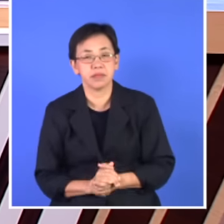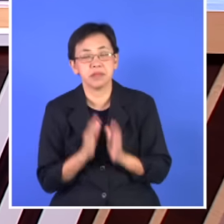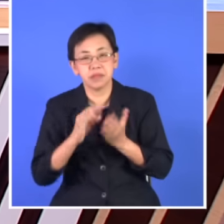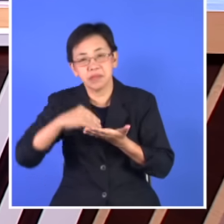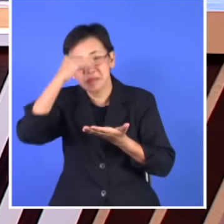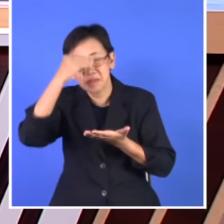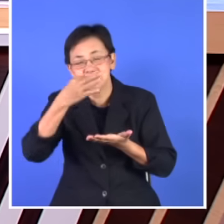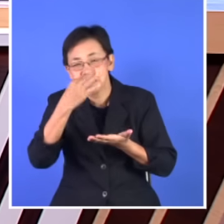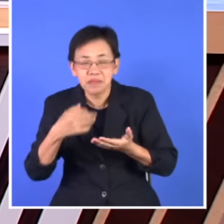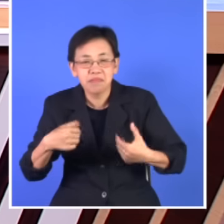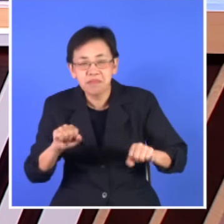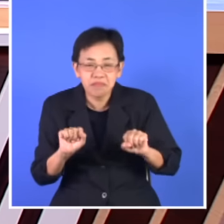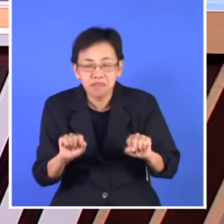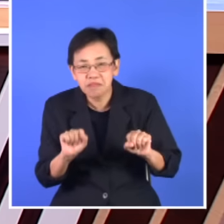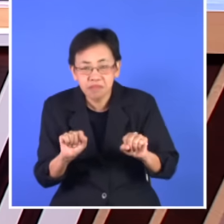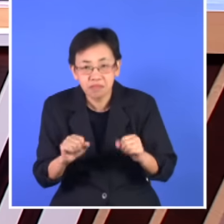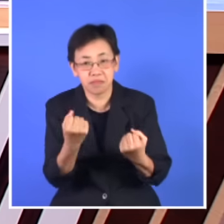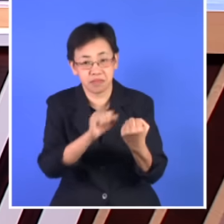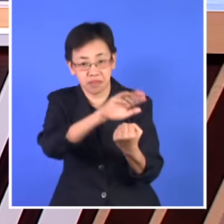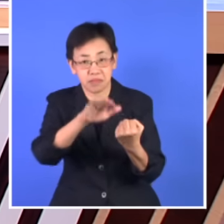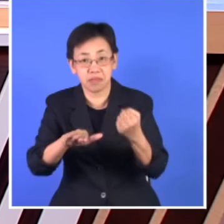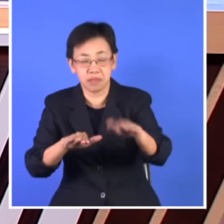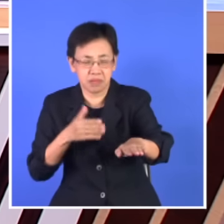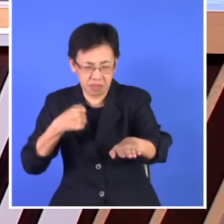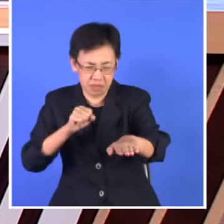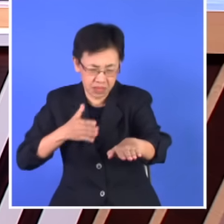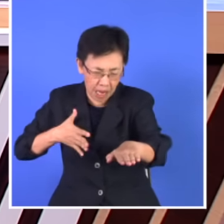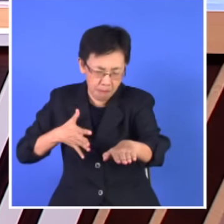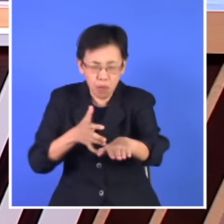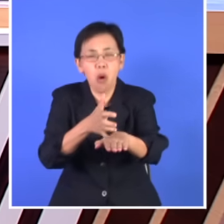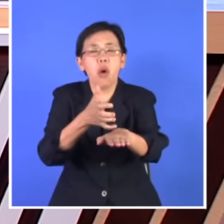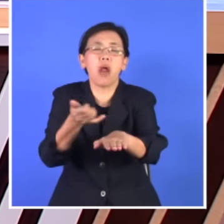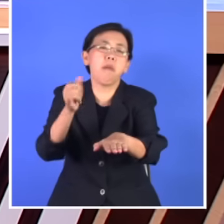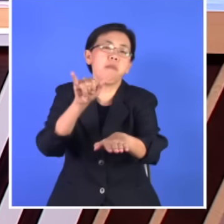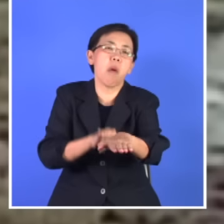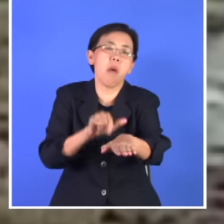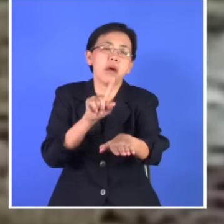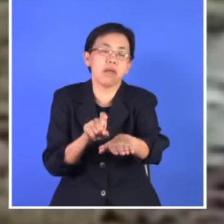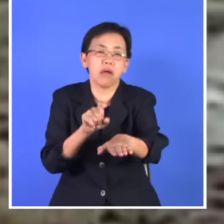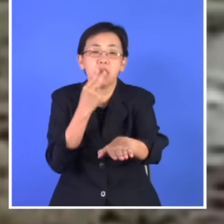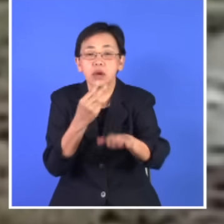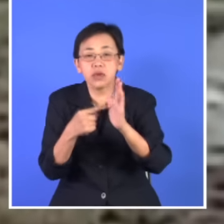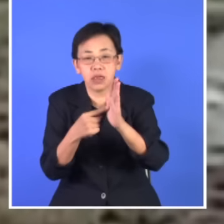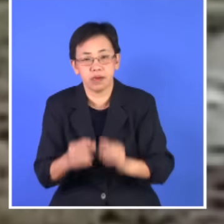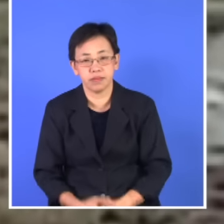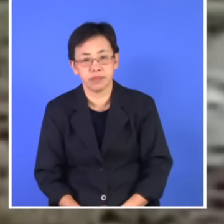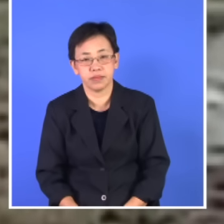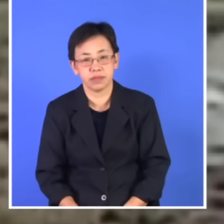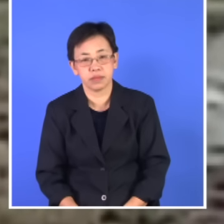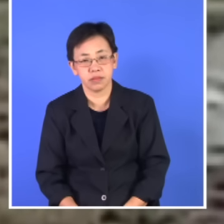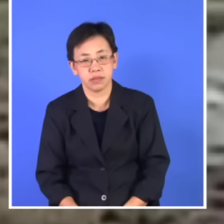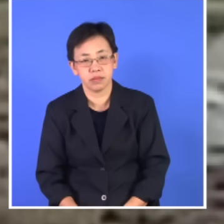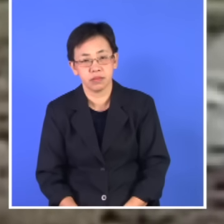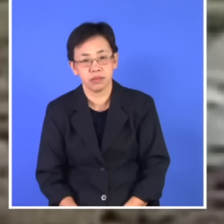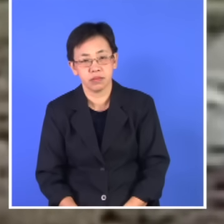ไปพุ่งเสยท้ายรถกระบะที่จอดอยู่ข้างทางเสียชีวิตคาที่เลยนะครับมีภาพนี้ให้ดูครับมา